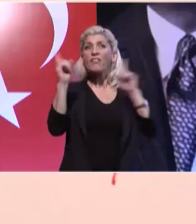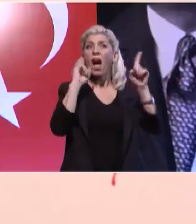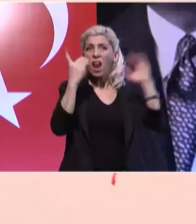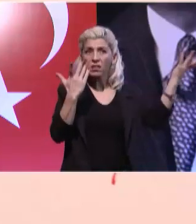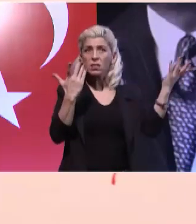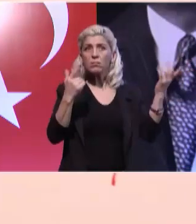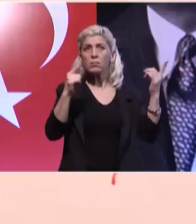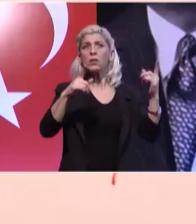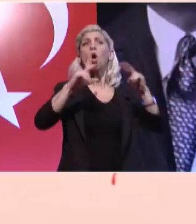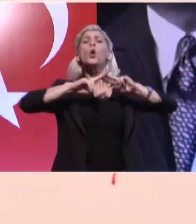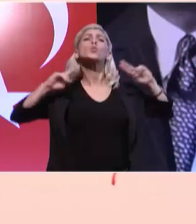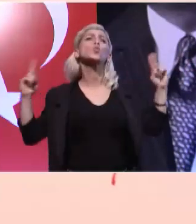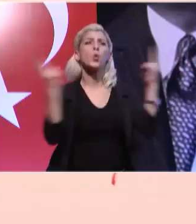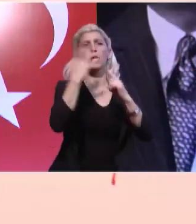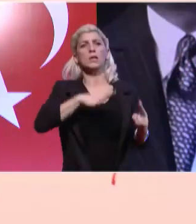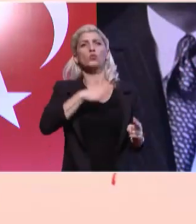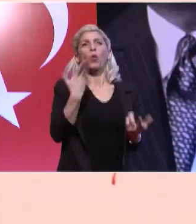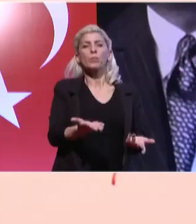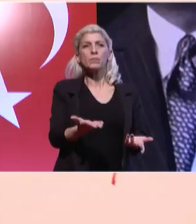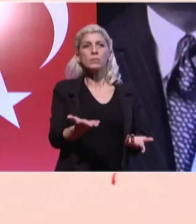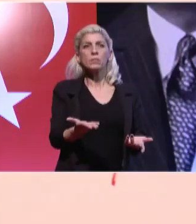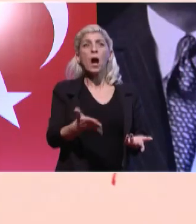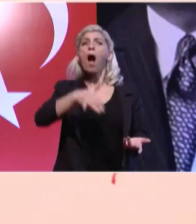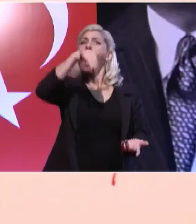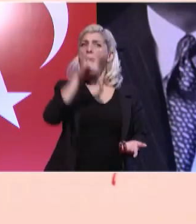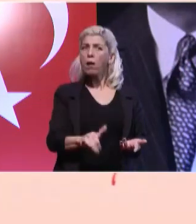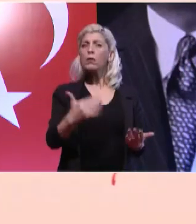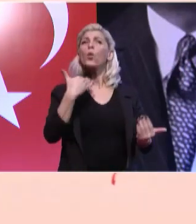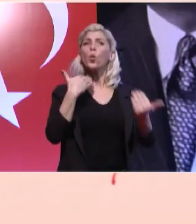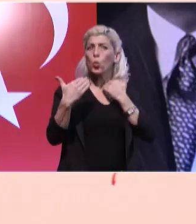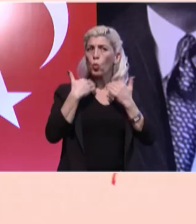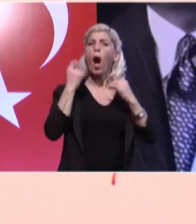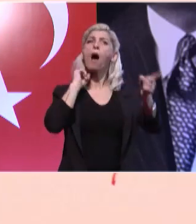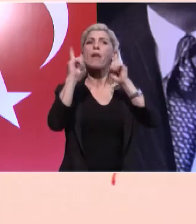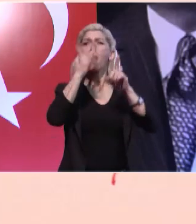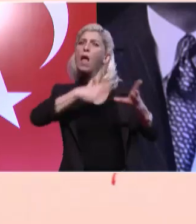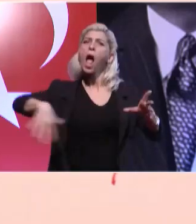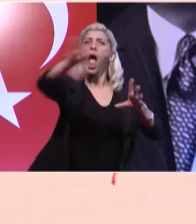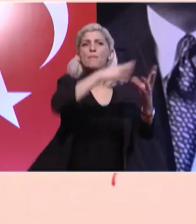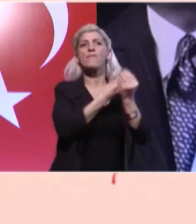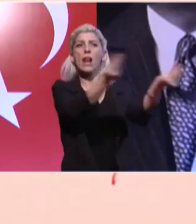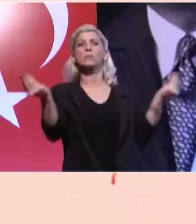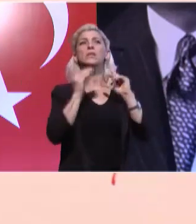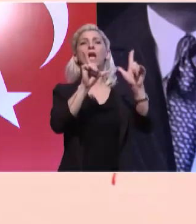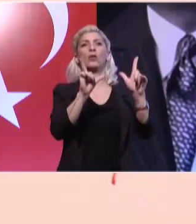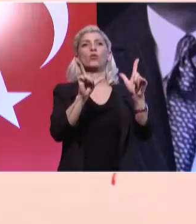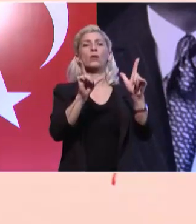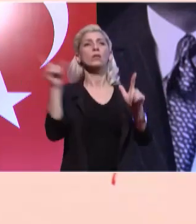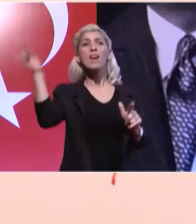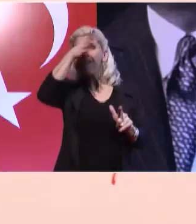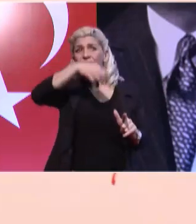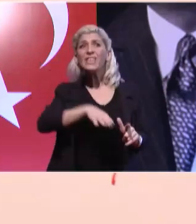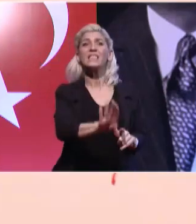kainatta da isteyeceğiz. Dünyada da isteyeceğiz. Hak, hukuk ve adalet herkese teslim edilmeli. Eğer